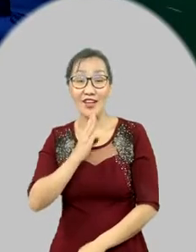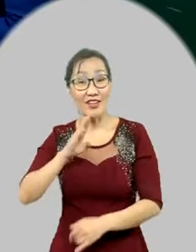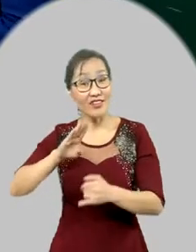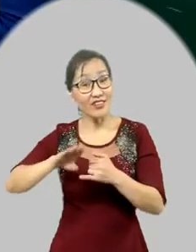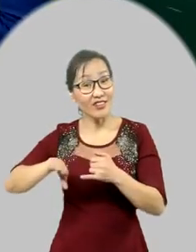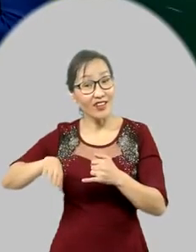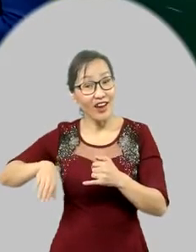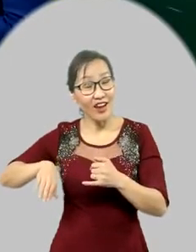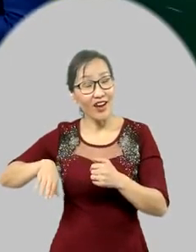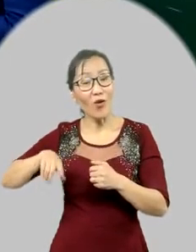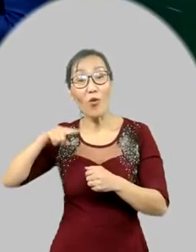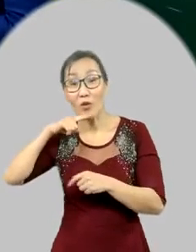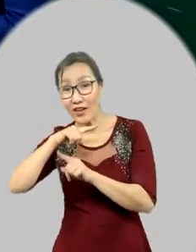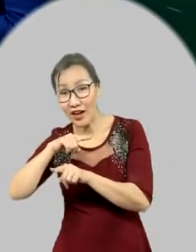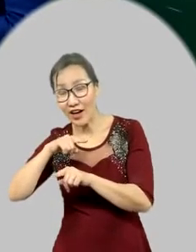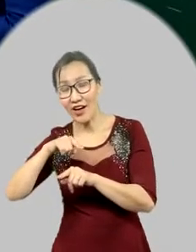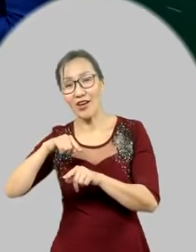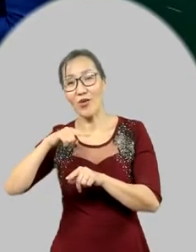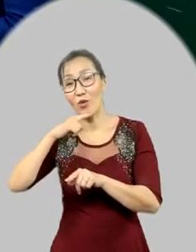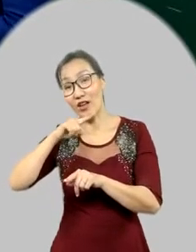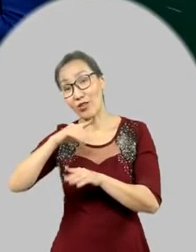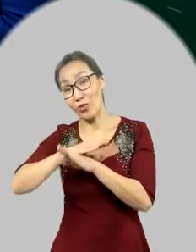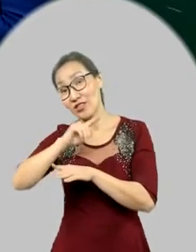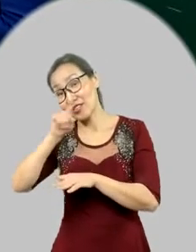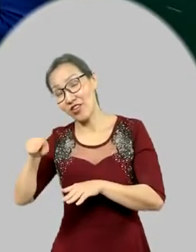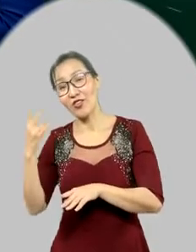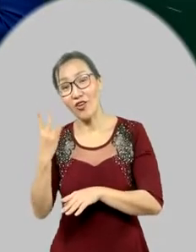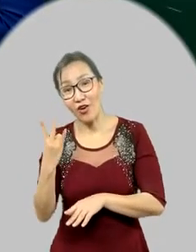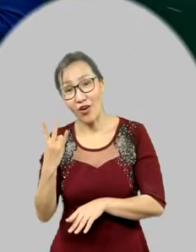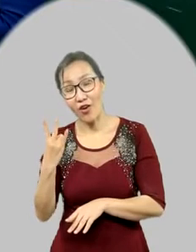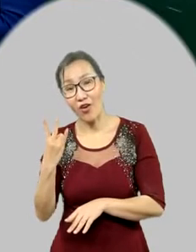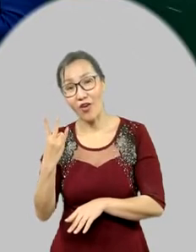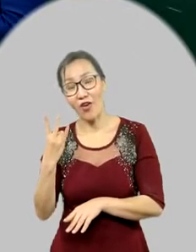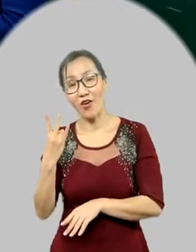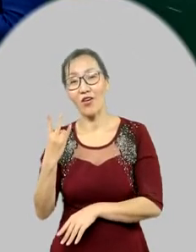Шарын дараа улаан, үүний дараа ногоон,